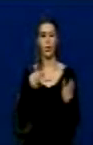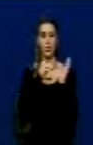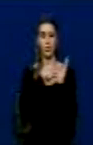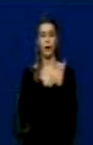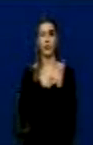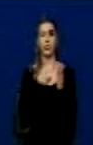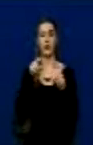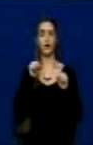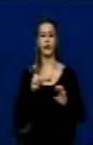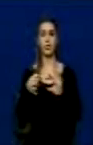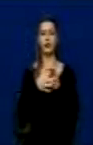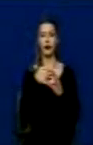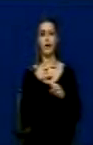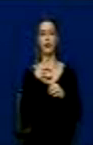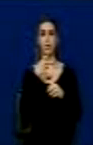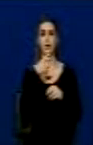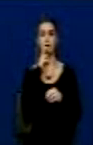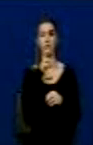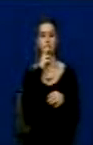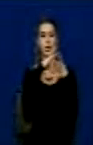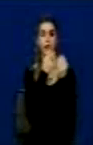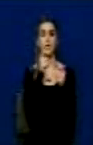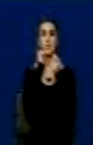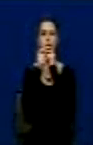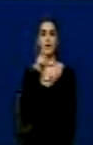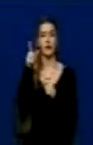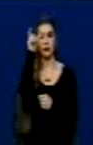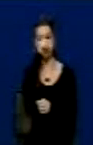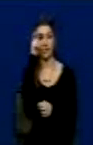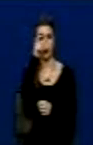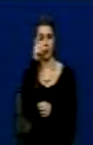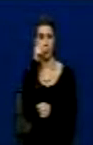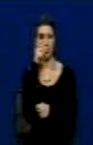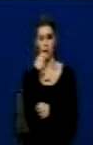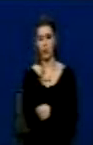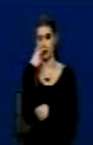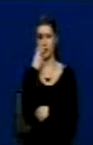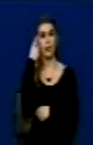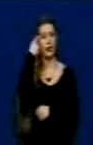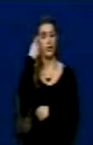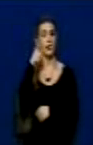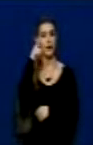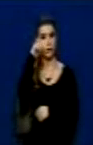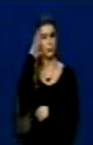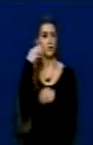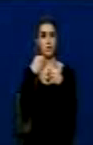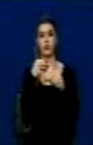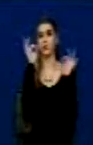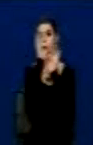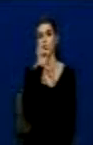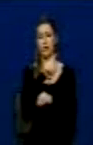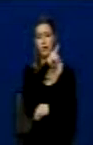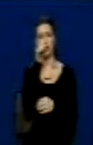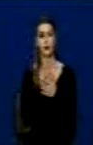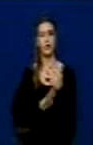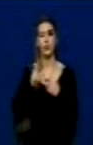llogaridhënie qeverinë ndaj kuvendit të Republikës Kosovës për negociatat me Serbinë. Por e dim që kryeministri nuk ka raportuar në kuvend për këtë çështje